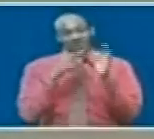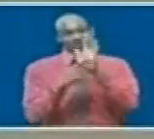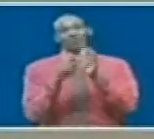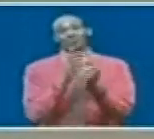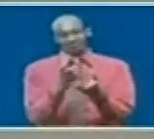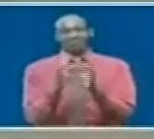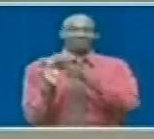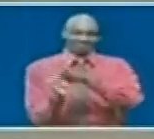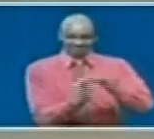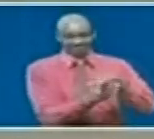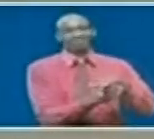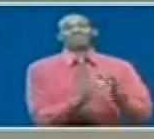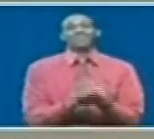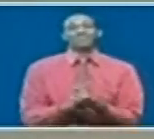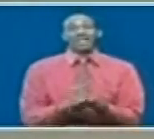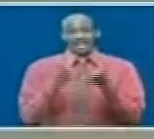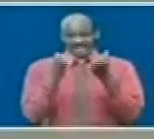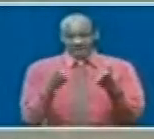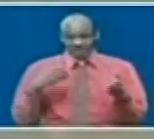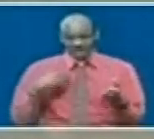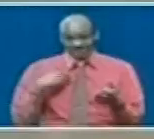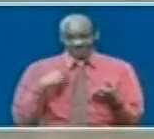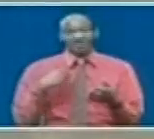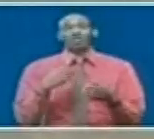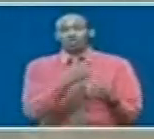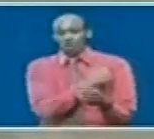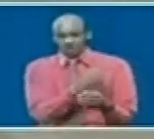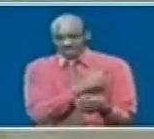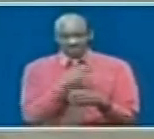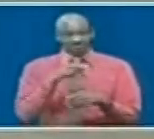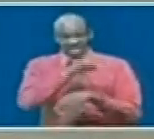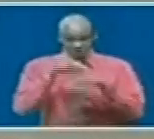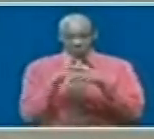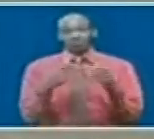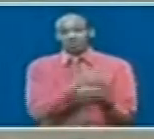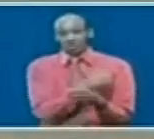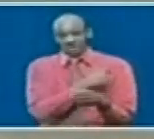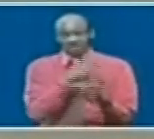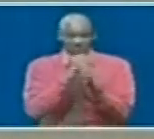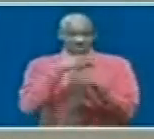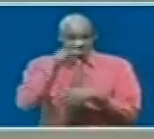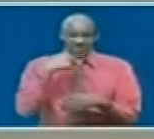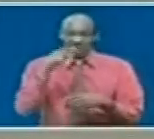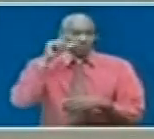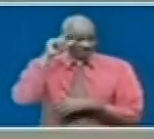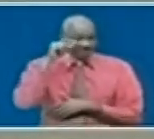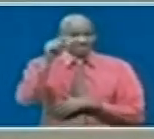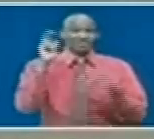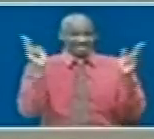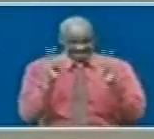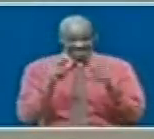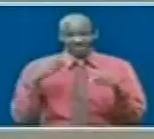studioni. Kano na hayo, muungano wa kitaifa wa madaktari umeitaka kaunti ya Mombasa kuwa iwe tayari